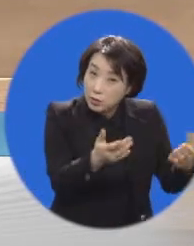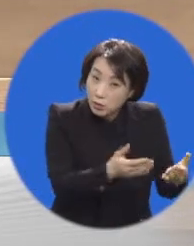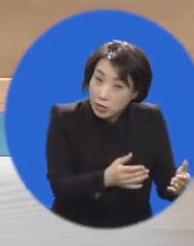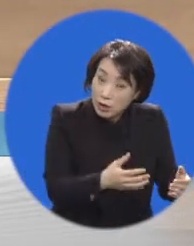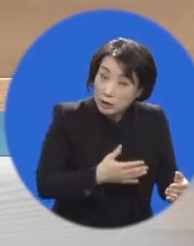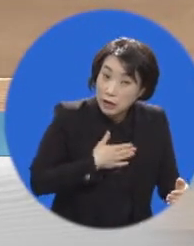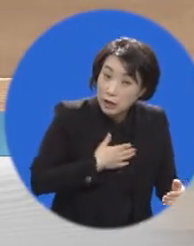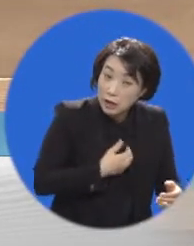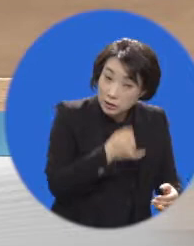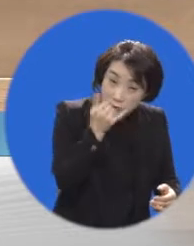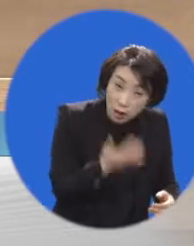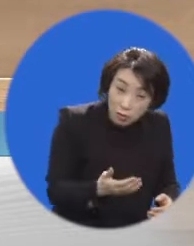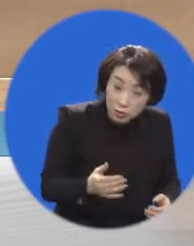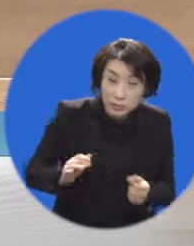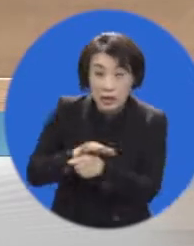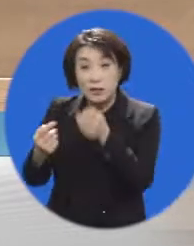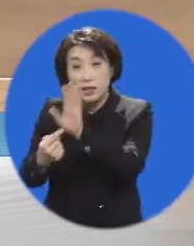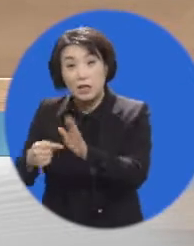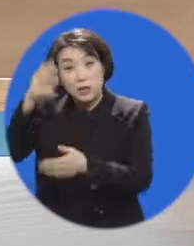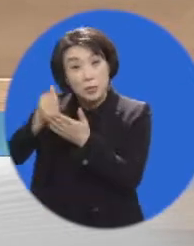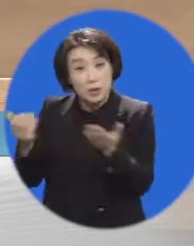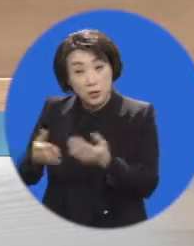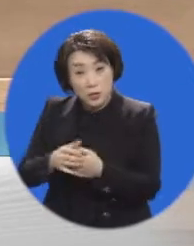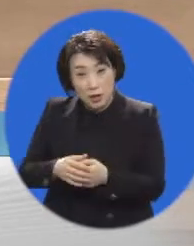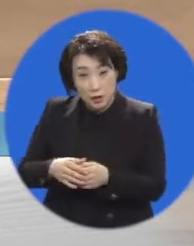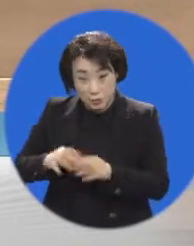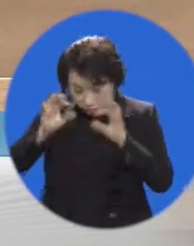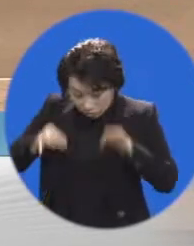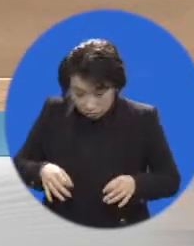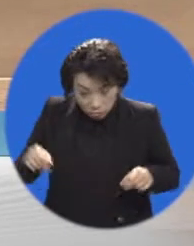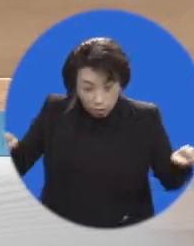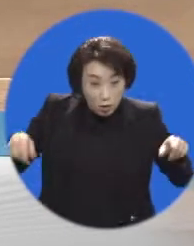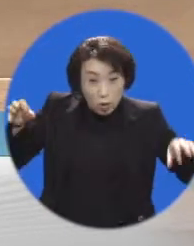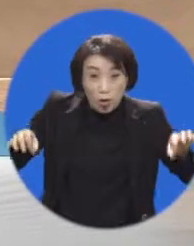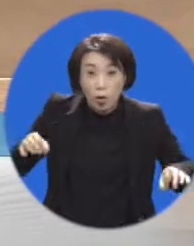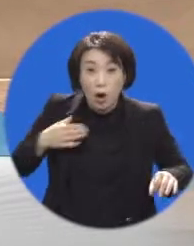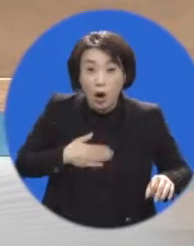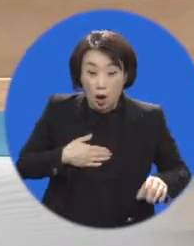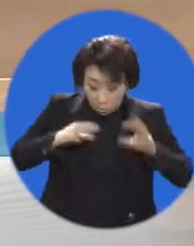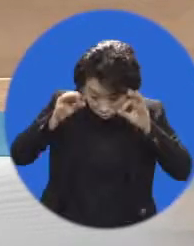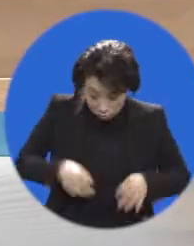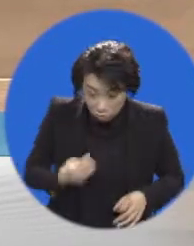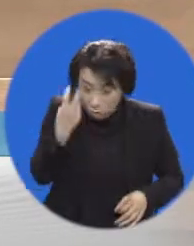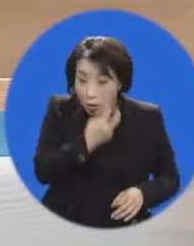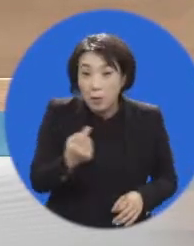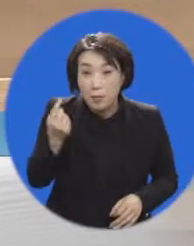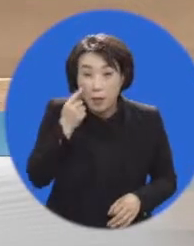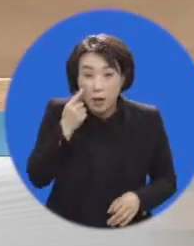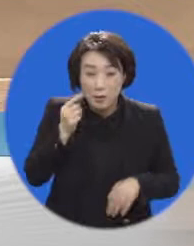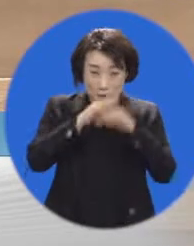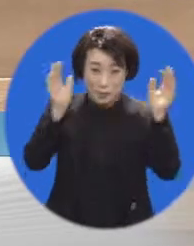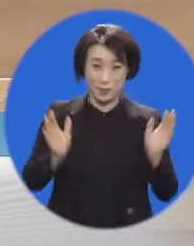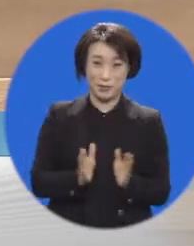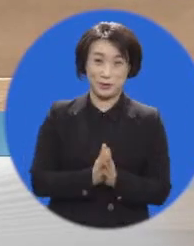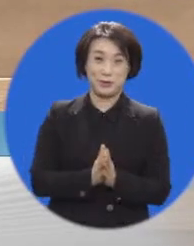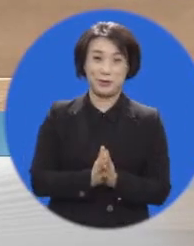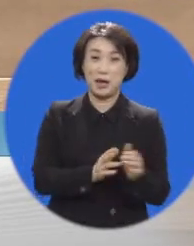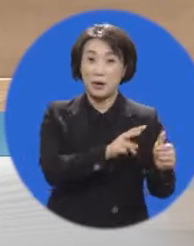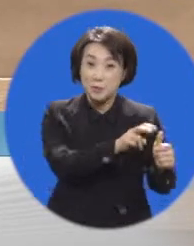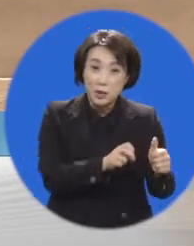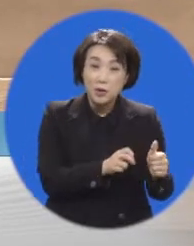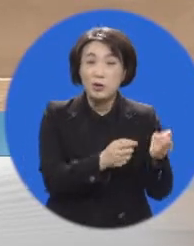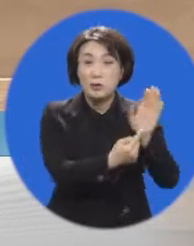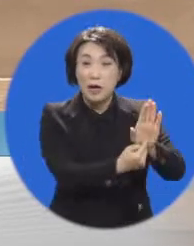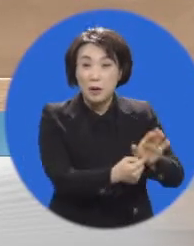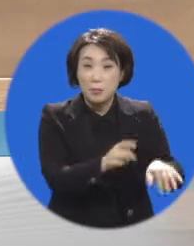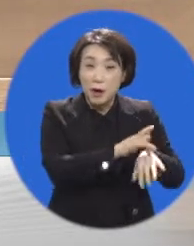역사냐, 사랑을 나타내는 성령의 역사인가 네가 알지 않냐 이 말이고, 우린 전부가 다 미움을